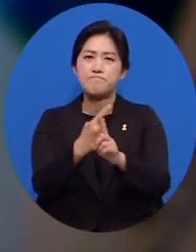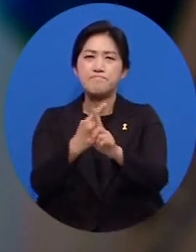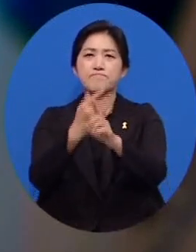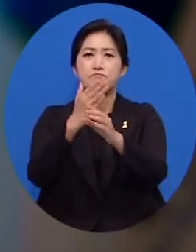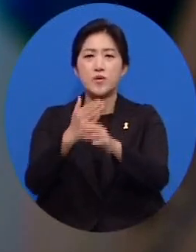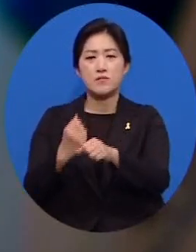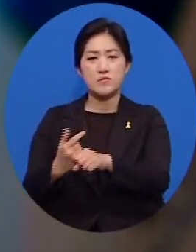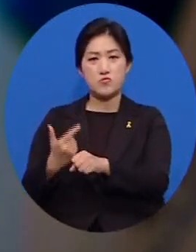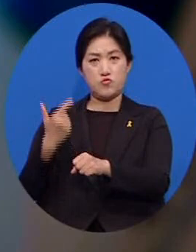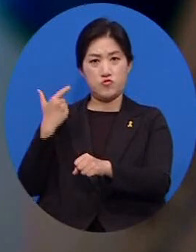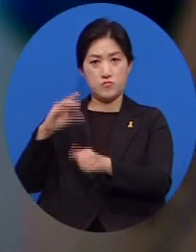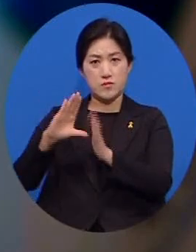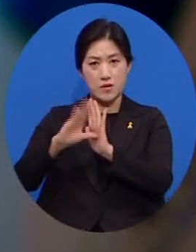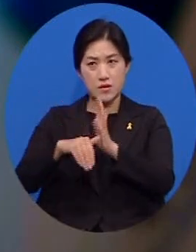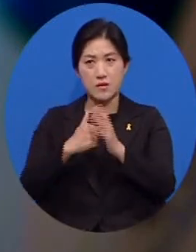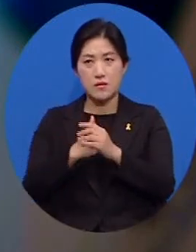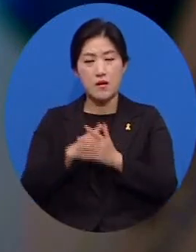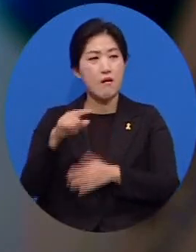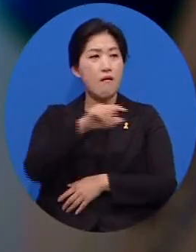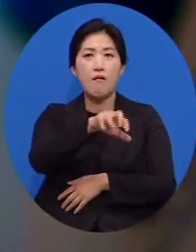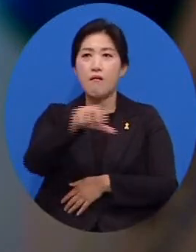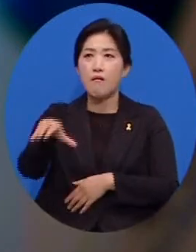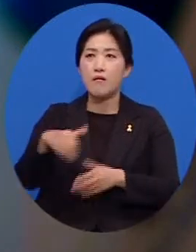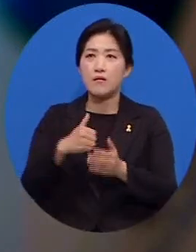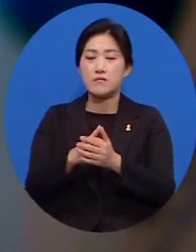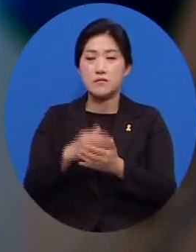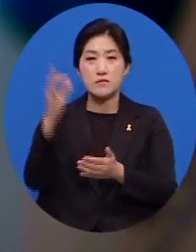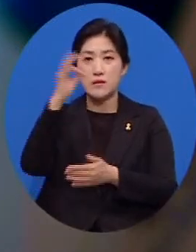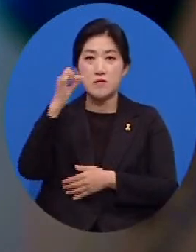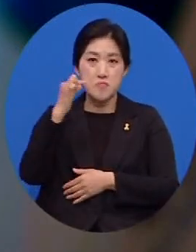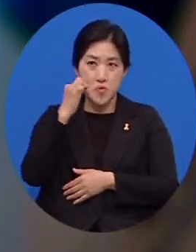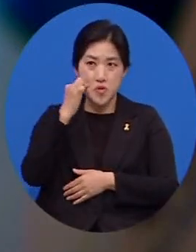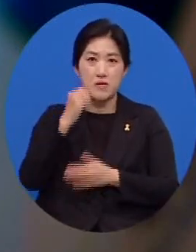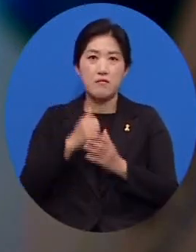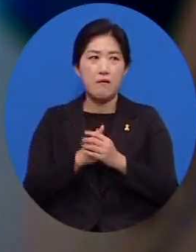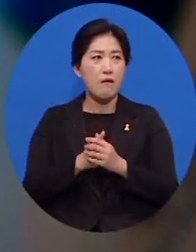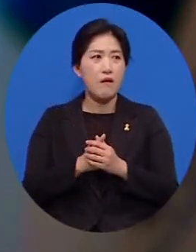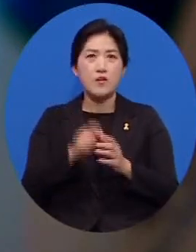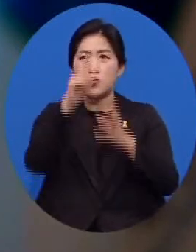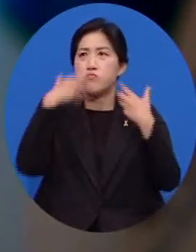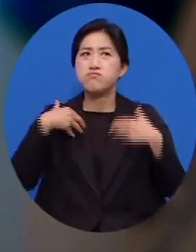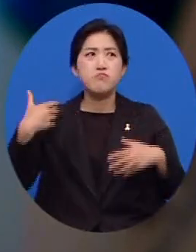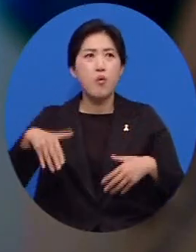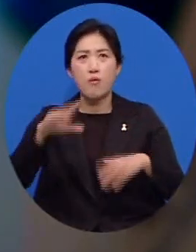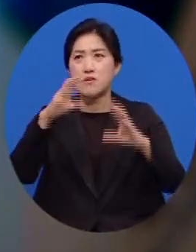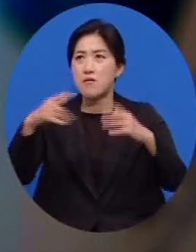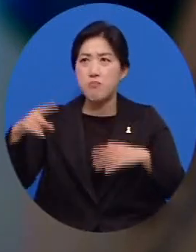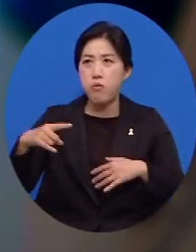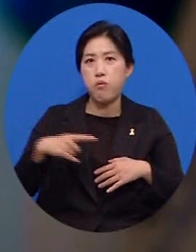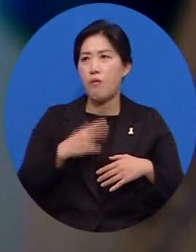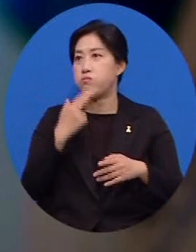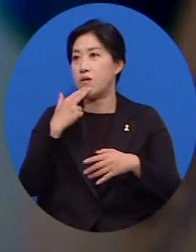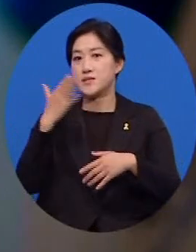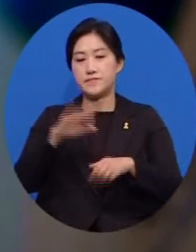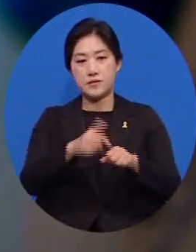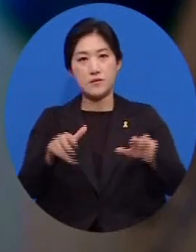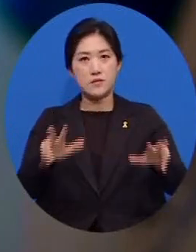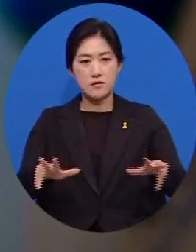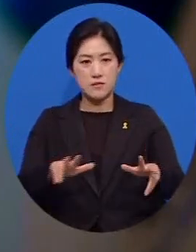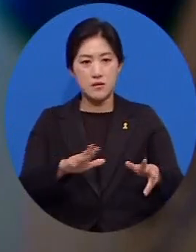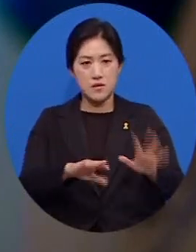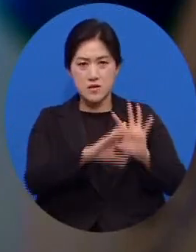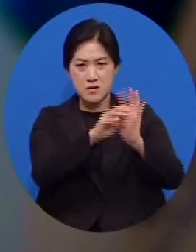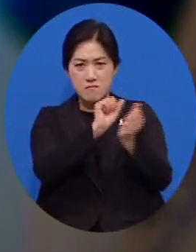6년 전에는 어디에서도 찾아볼 수 없었던 국가가 지금은